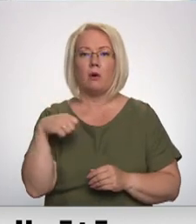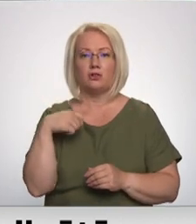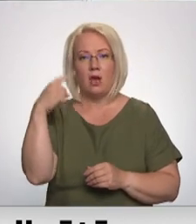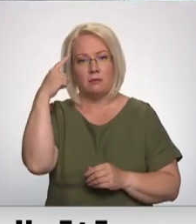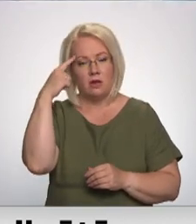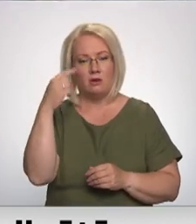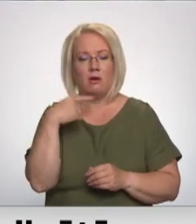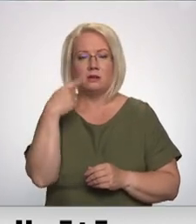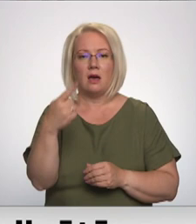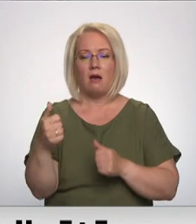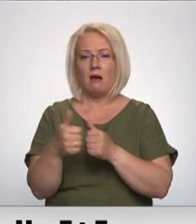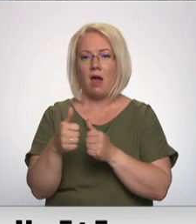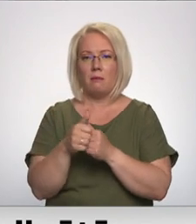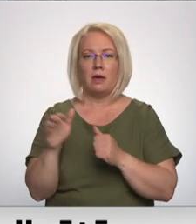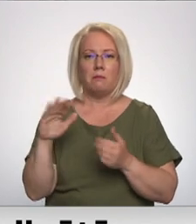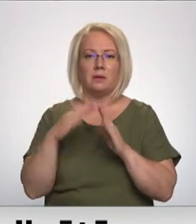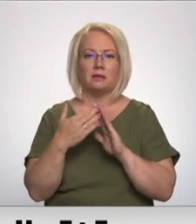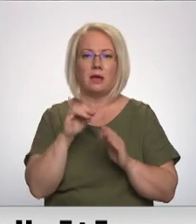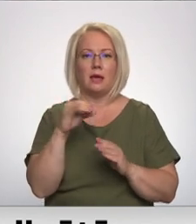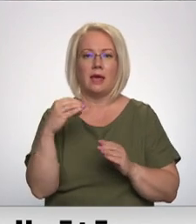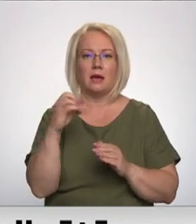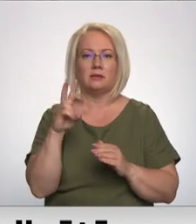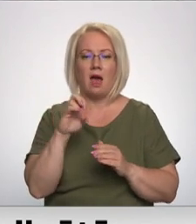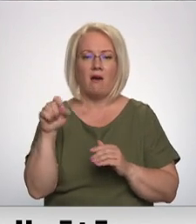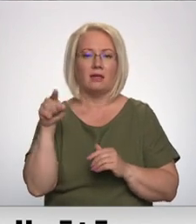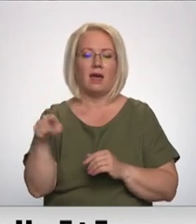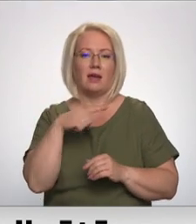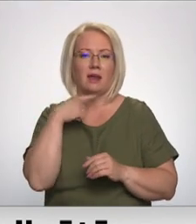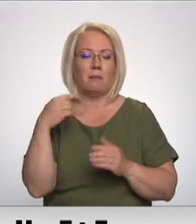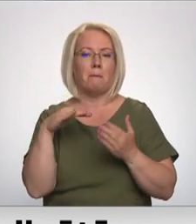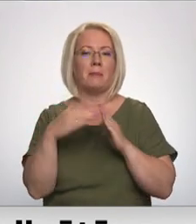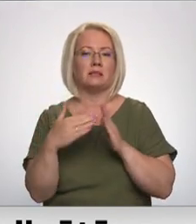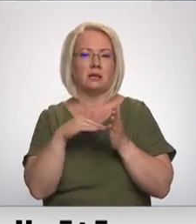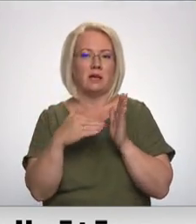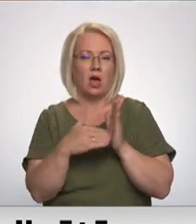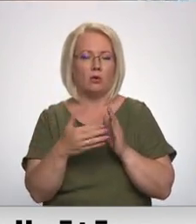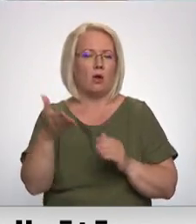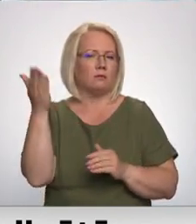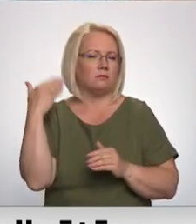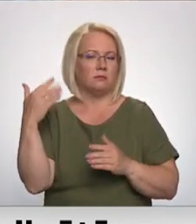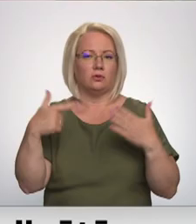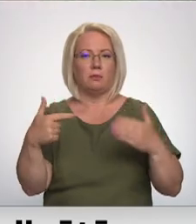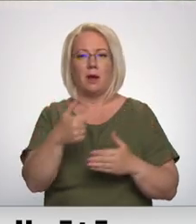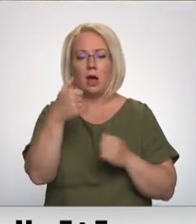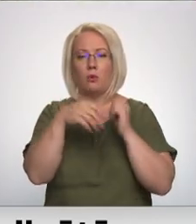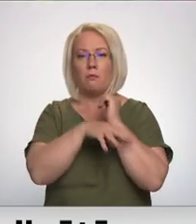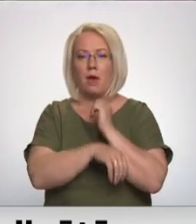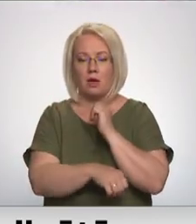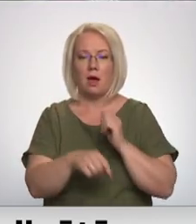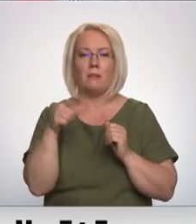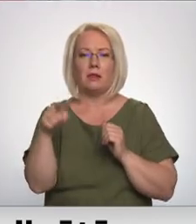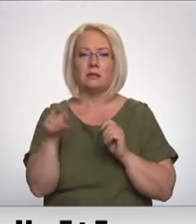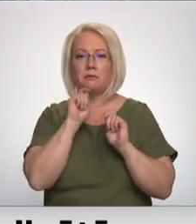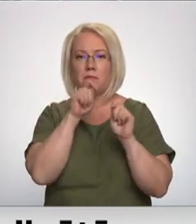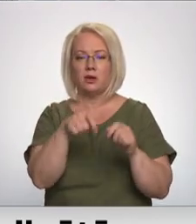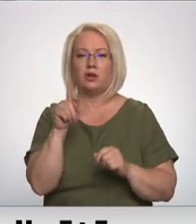arī kaimiņu pilsētā Iecavā. Mēģinājumi iegūt pilsētas statusu Iecavai bijuši jau kopš 70. Gadu beigām, bet tas piešķirts